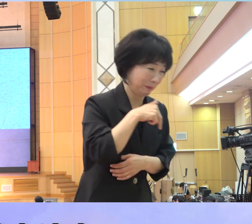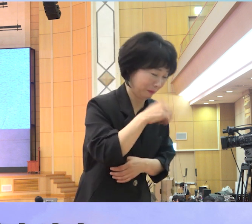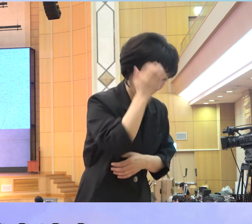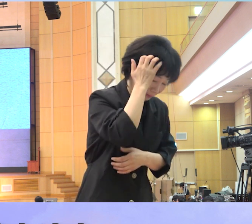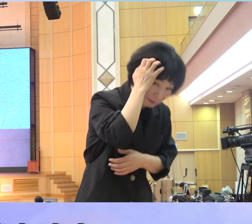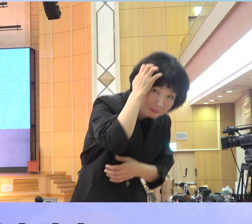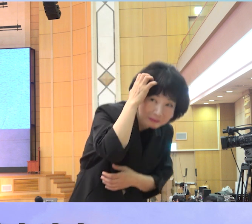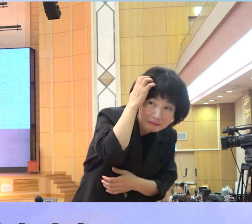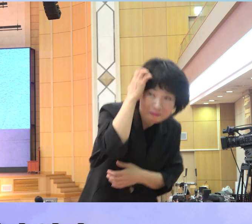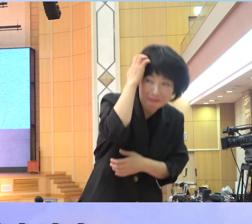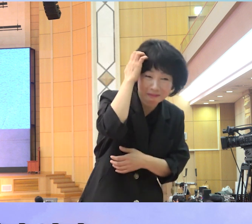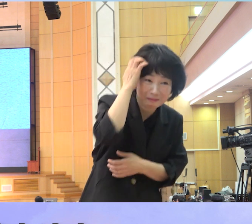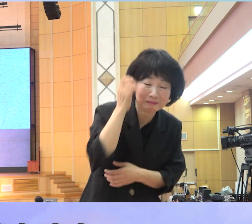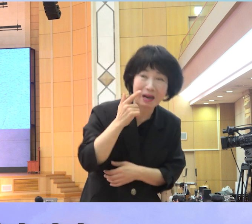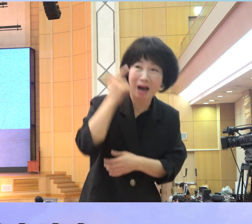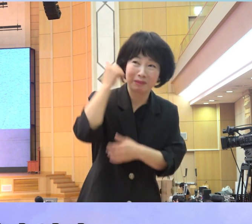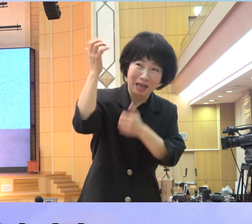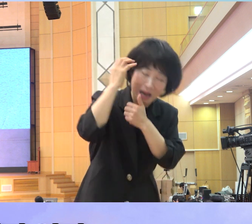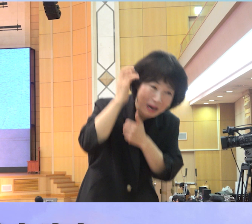얼마나 힘든지 몰라요.